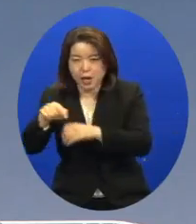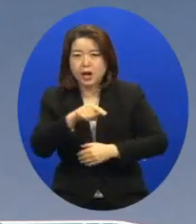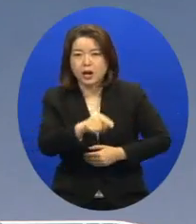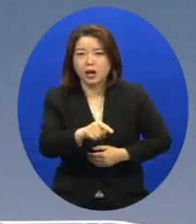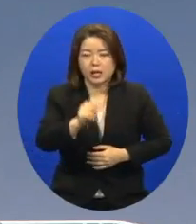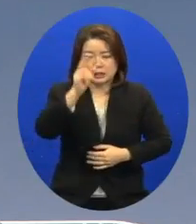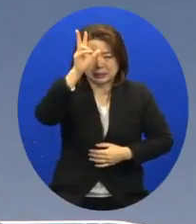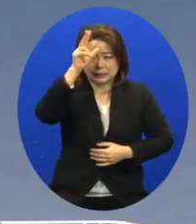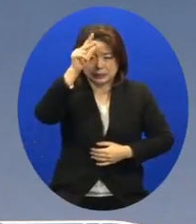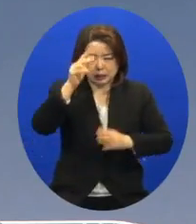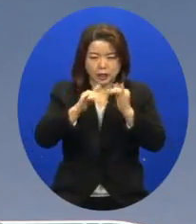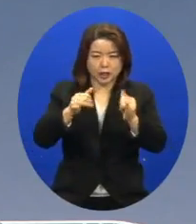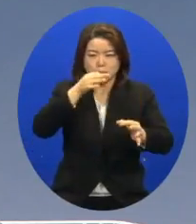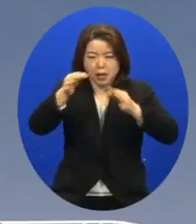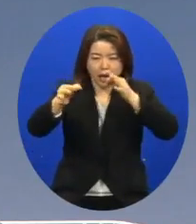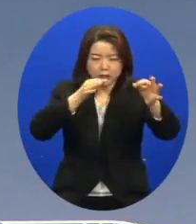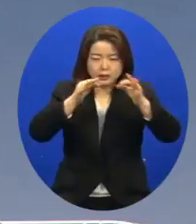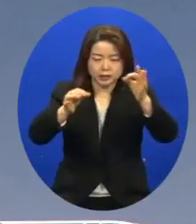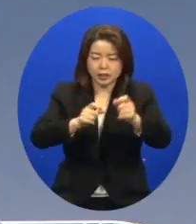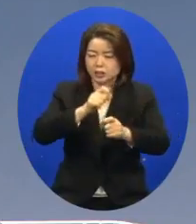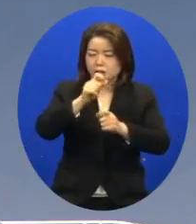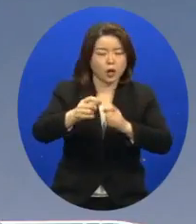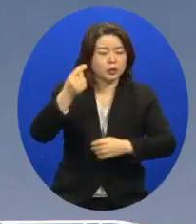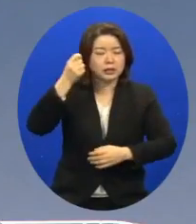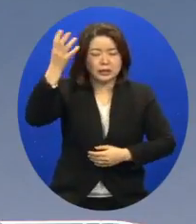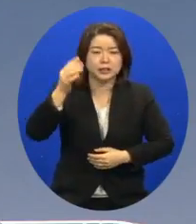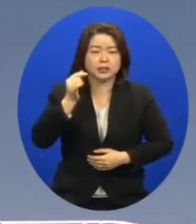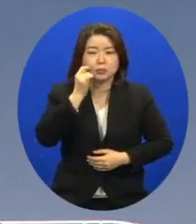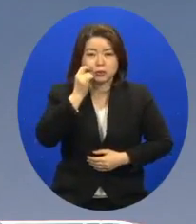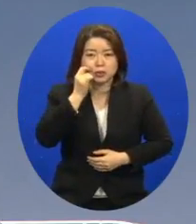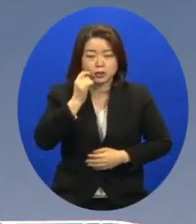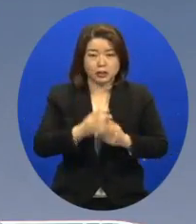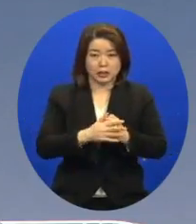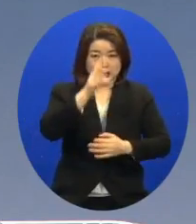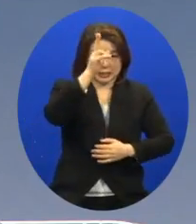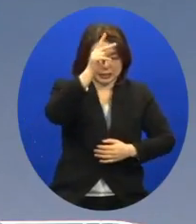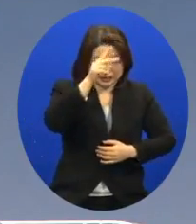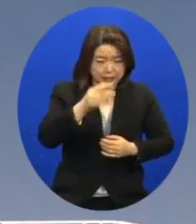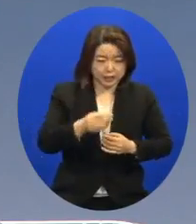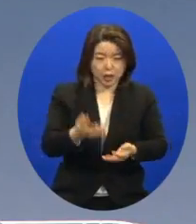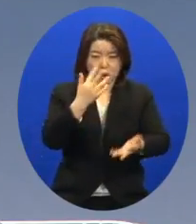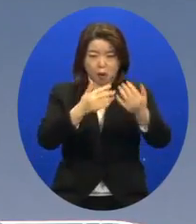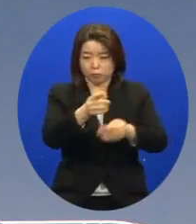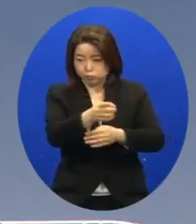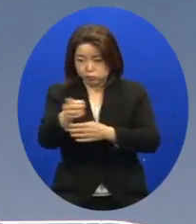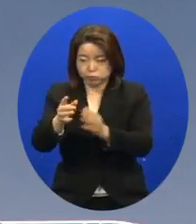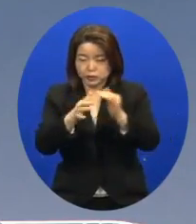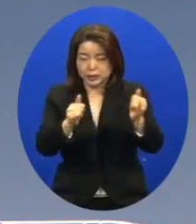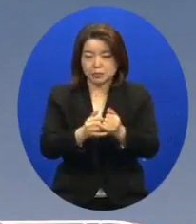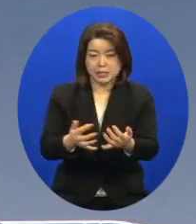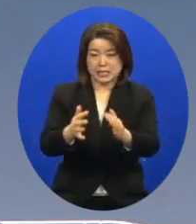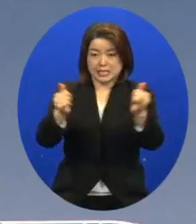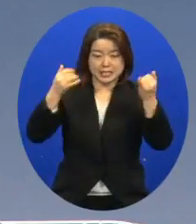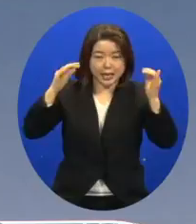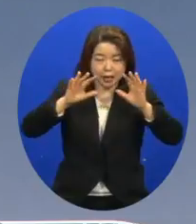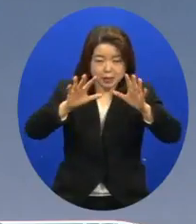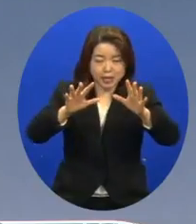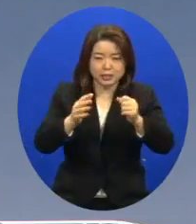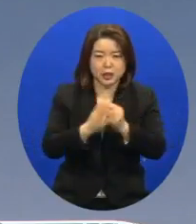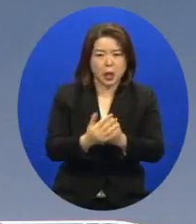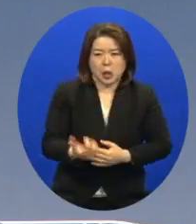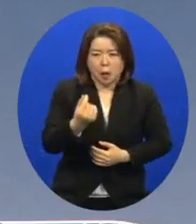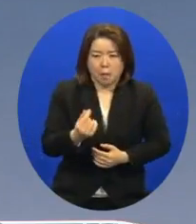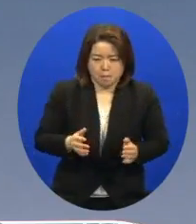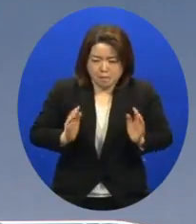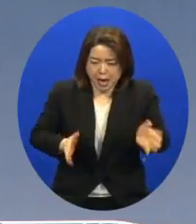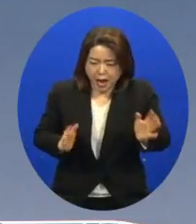영원히 잊지 못할 것입니다 경찰관들 과 소방관 되는 사람들을 향하여 빨리 뜨세요 더 빨리 달 드세요 라고